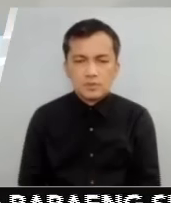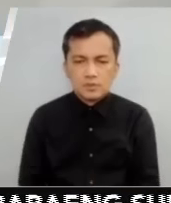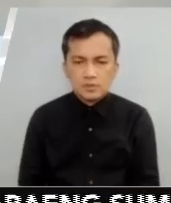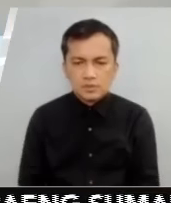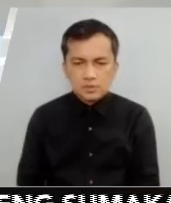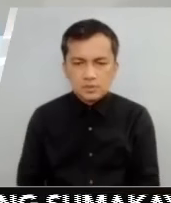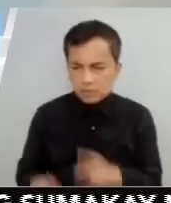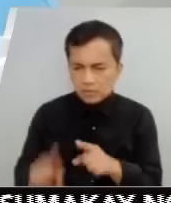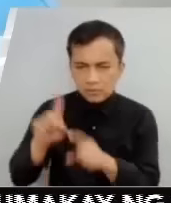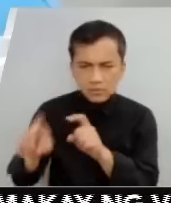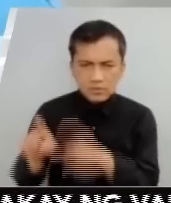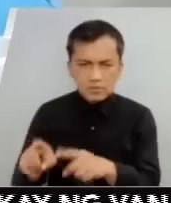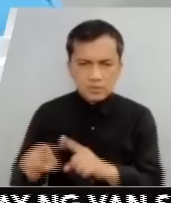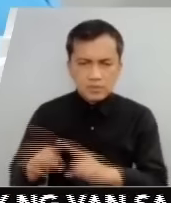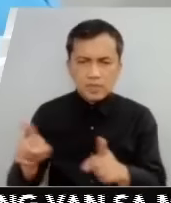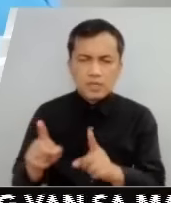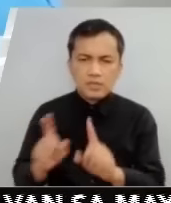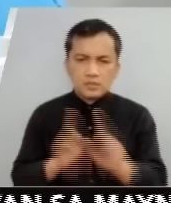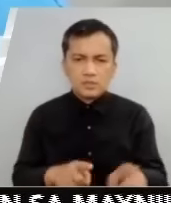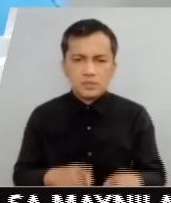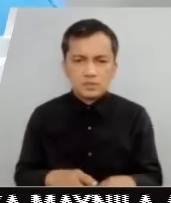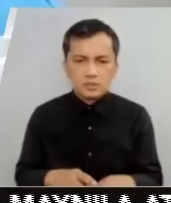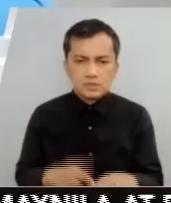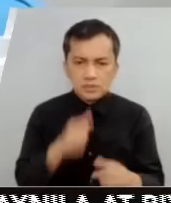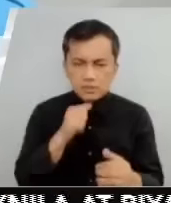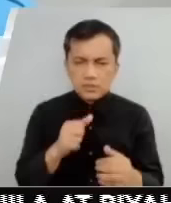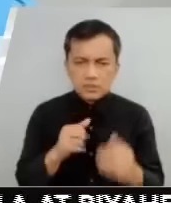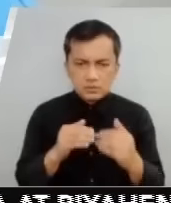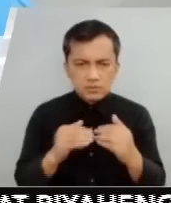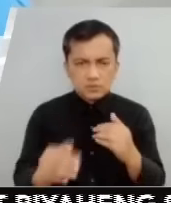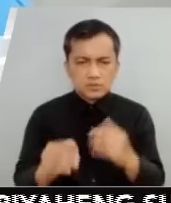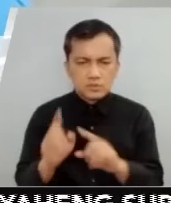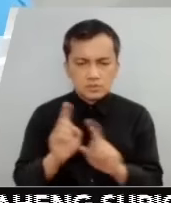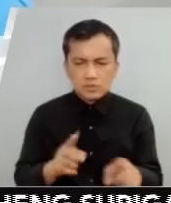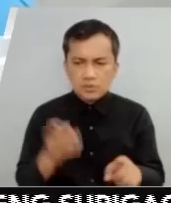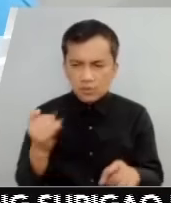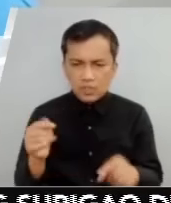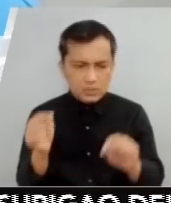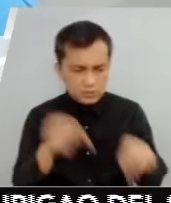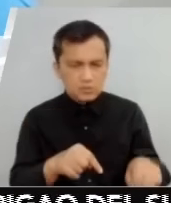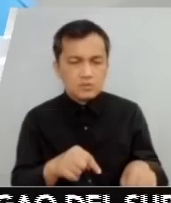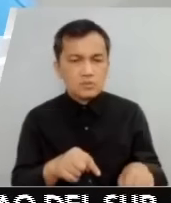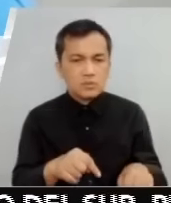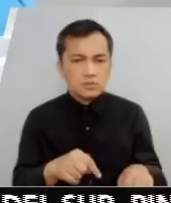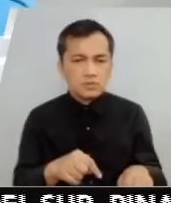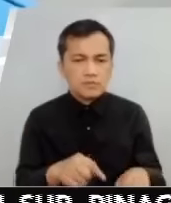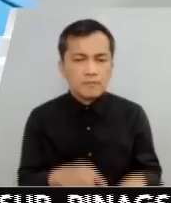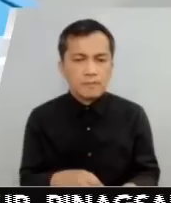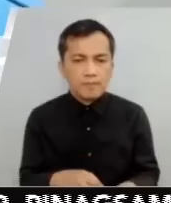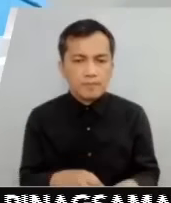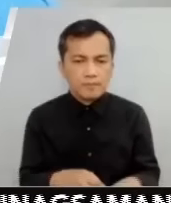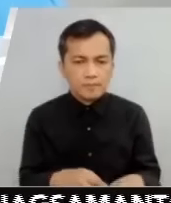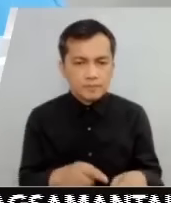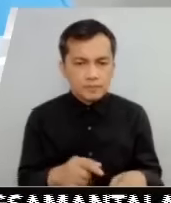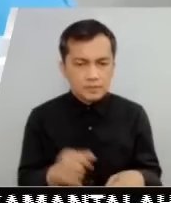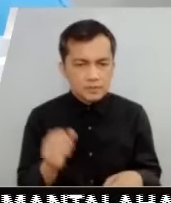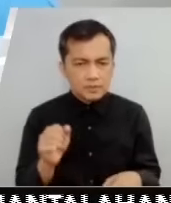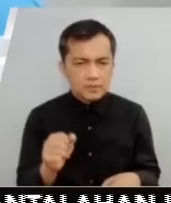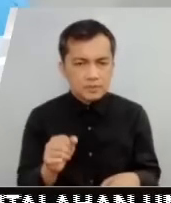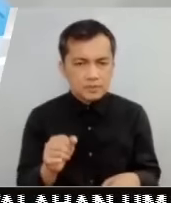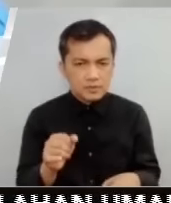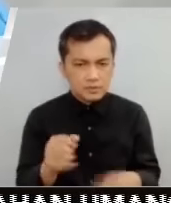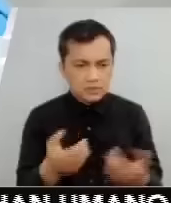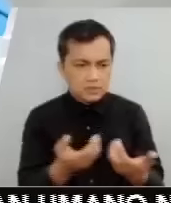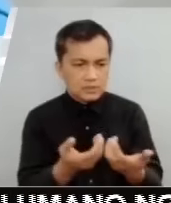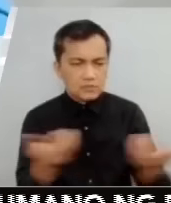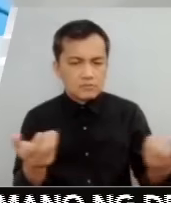Iba ang kanyang sagot hindi consistent yung ano Bakit nandoon siya sa abando o sa isolated place na